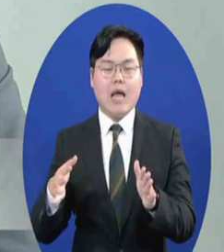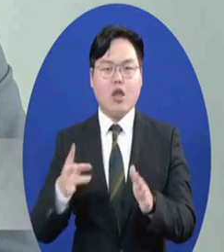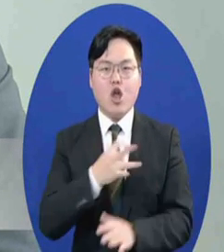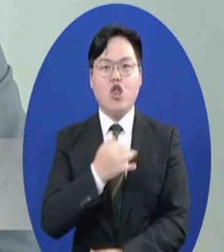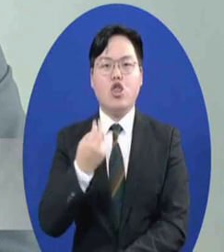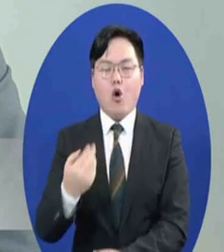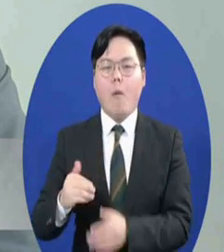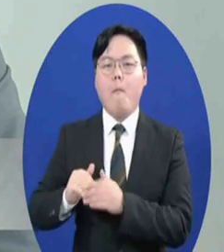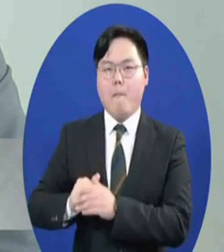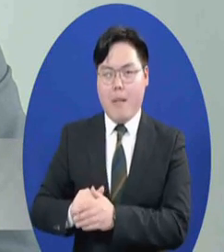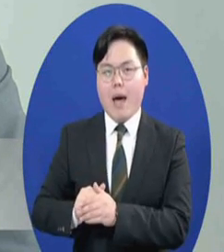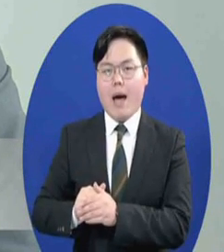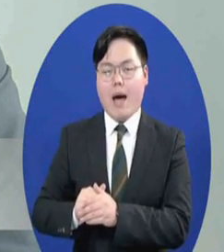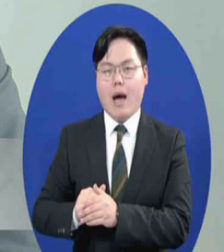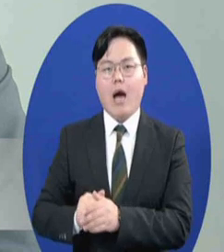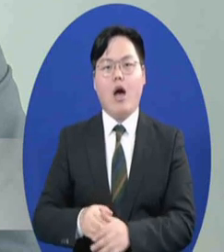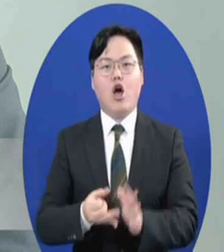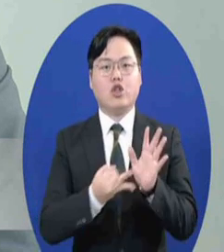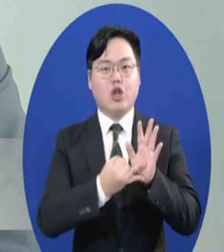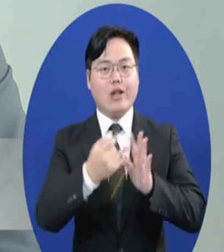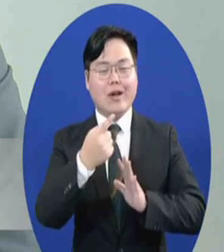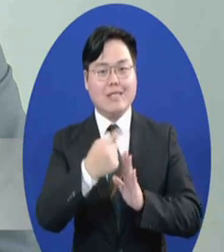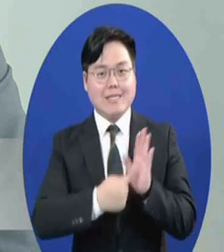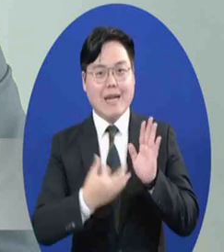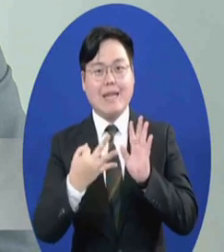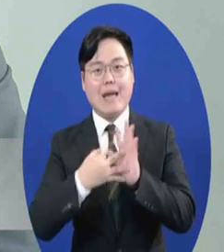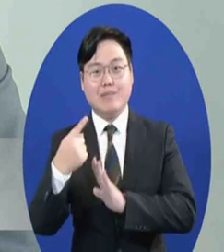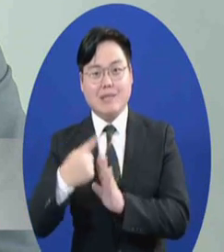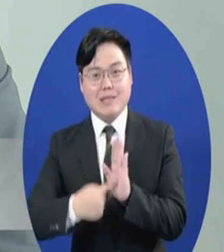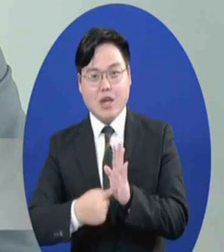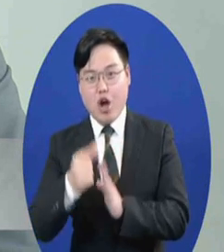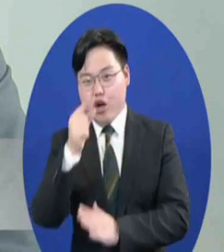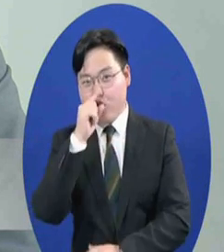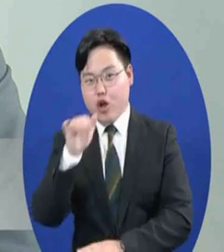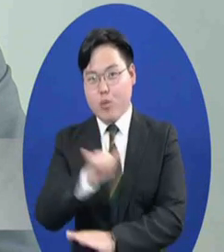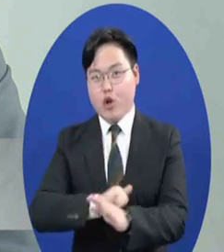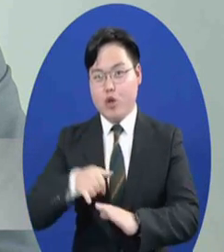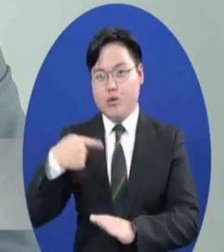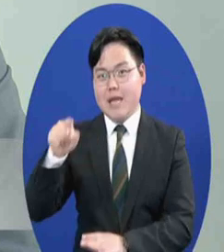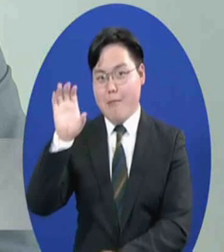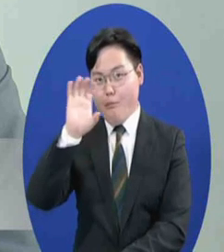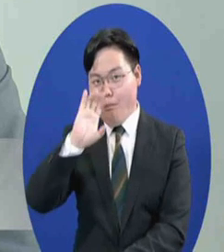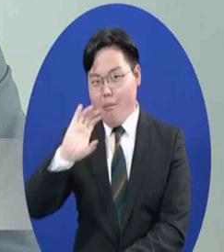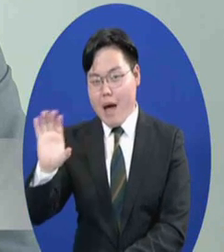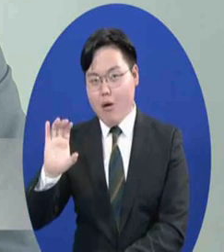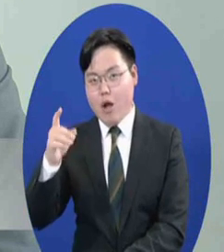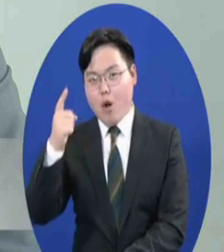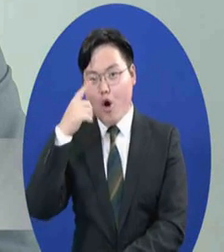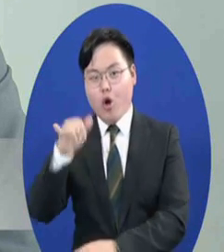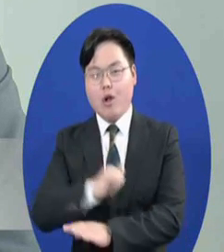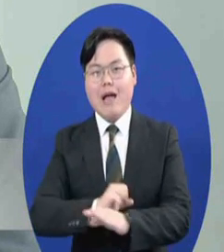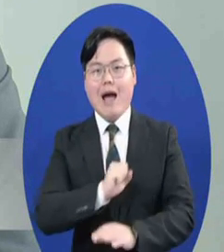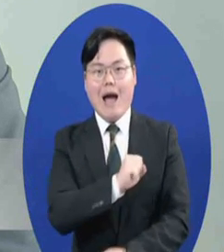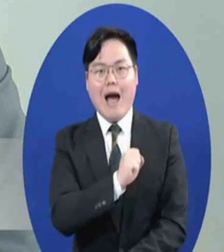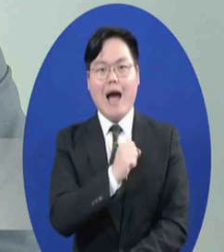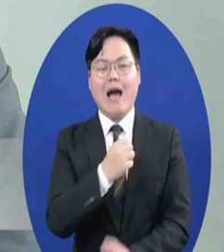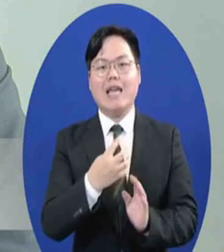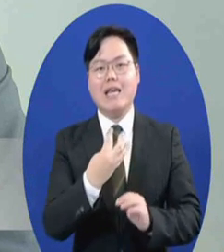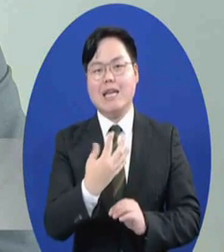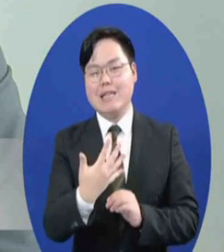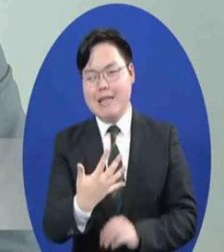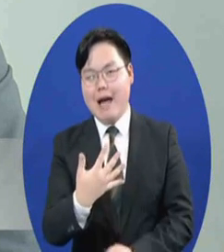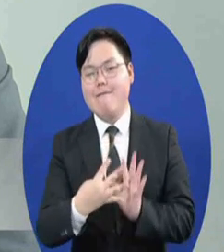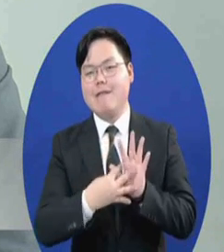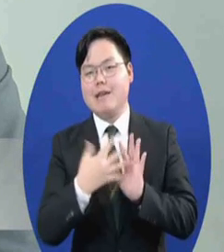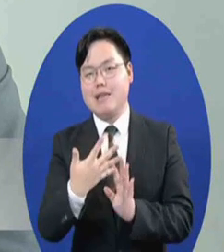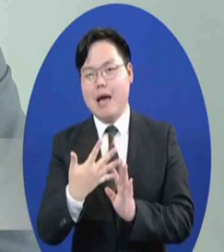ташрамт хэлэхэд бас ер нь сая 7-8 сард Орос улбаны улсын Роснефть компаниас бол манай Монгол улсад бол 95-98 төрлийн автозэн